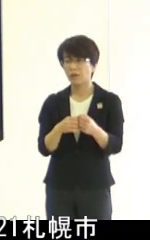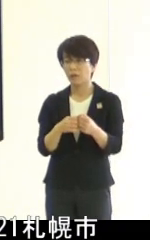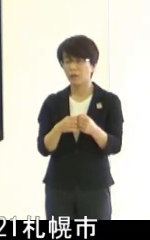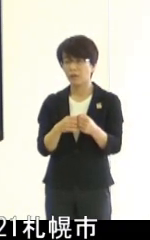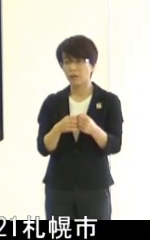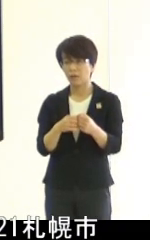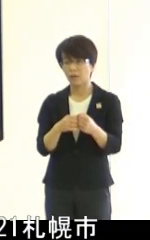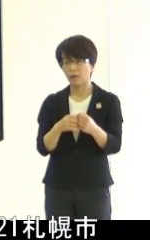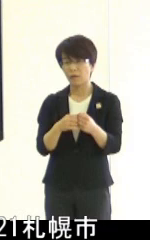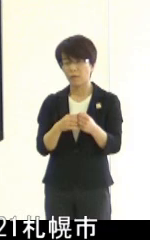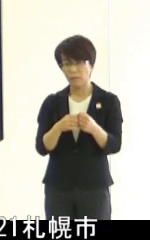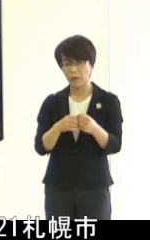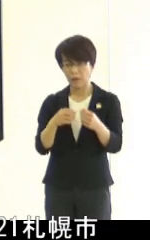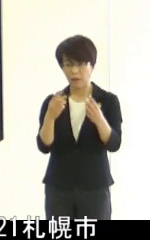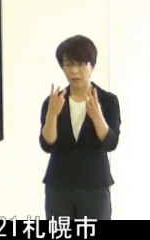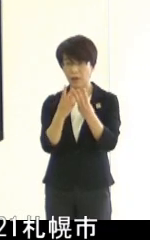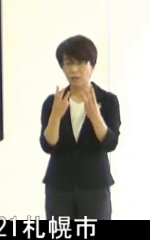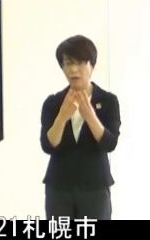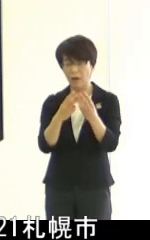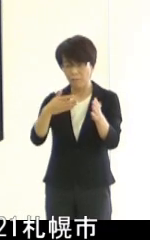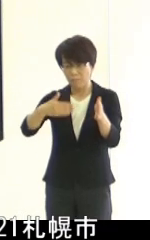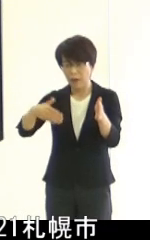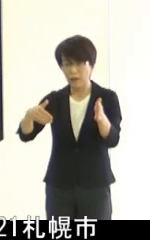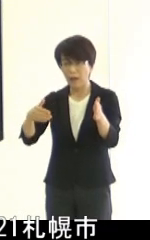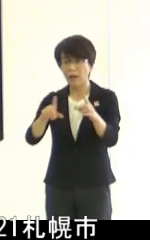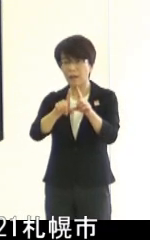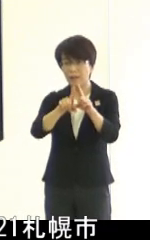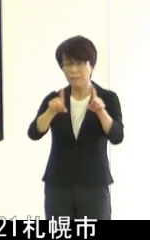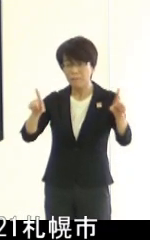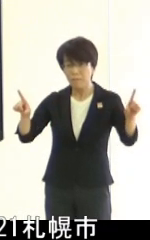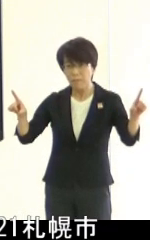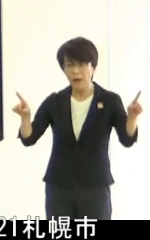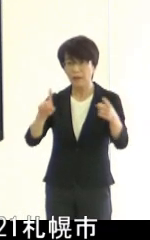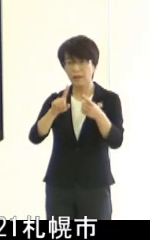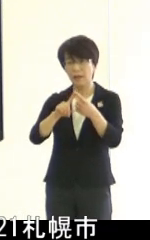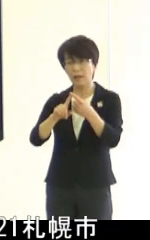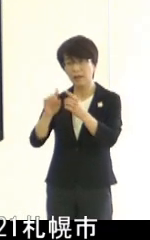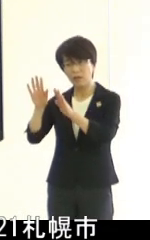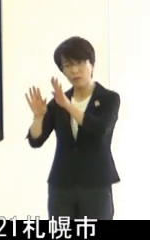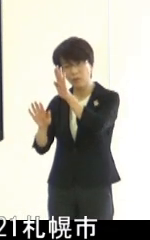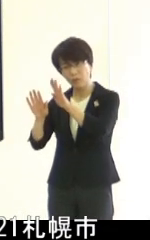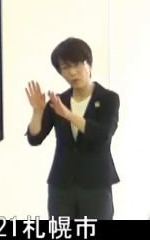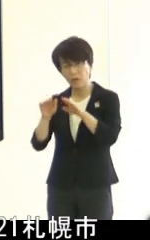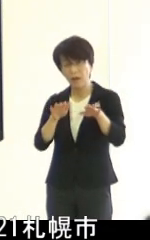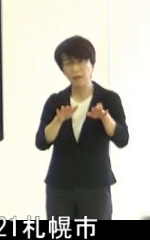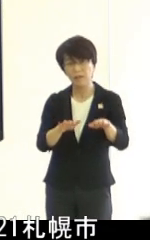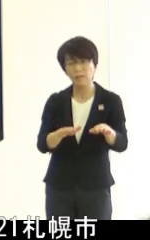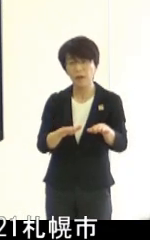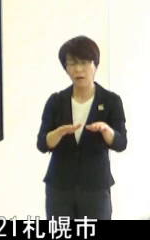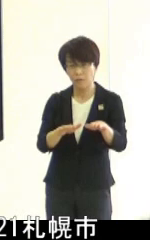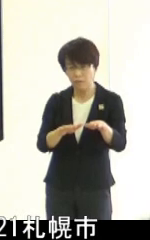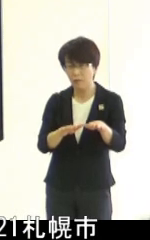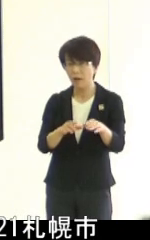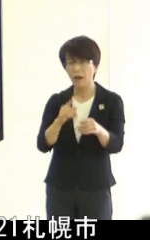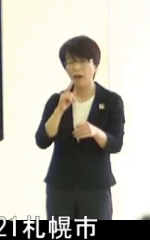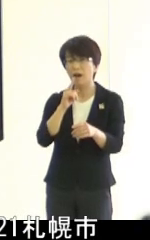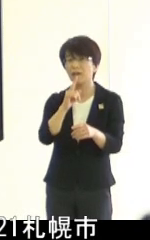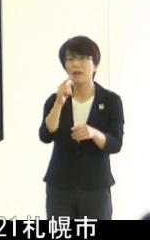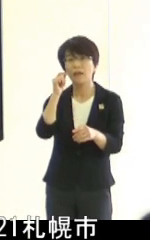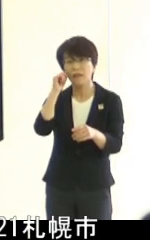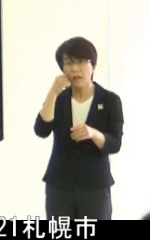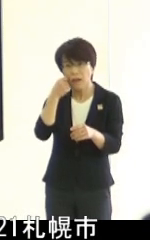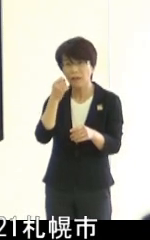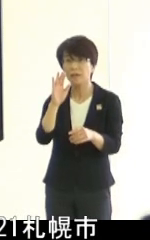まあ母数があまり多くないということでありますのでこれは一般的な傾向とはですね現時点では言い切れませんけれども